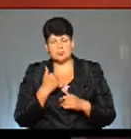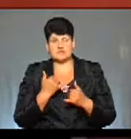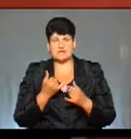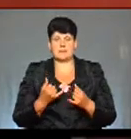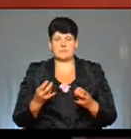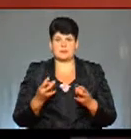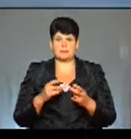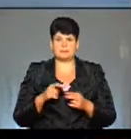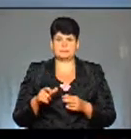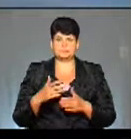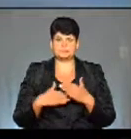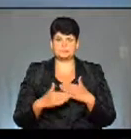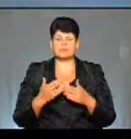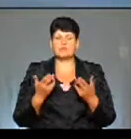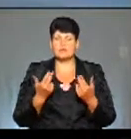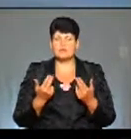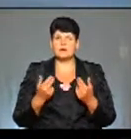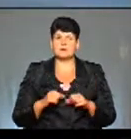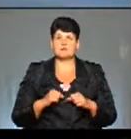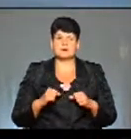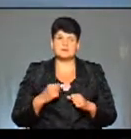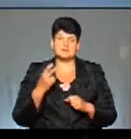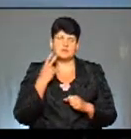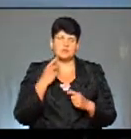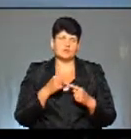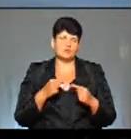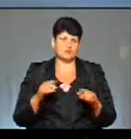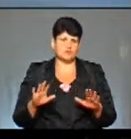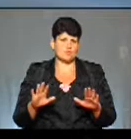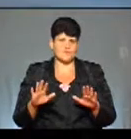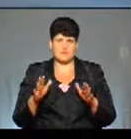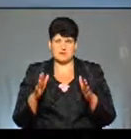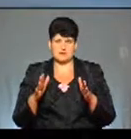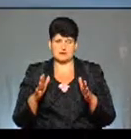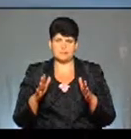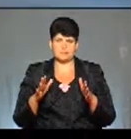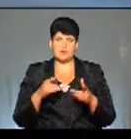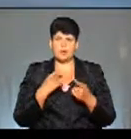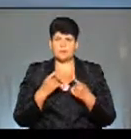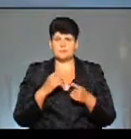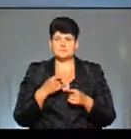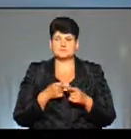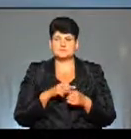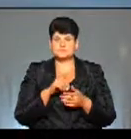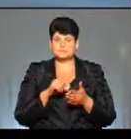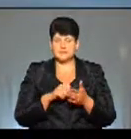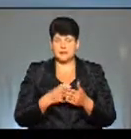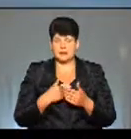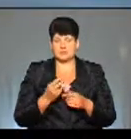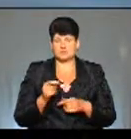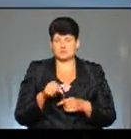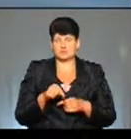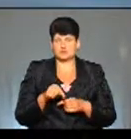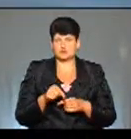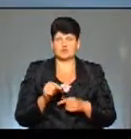з інвалідністю? Звісно, ми намагаємося завжди в будь-якому випадку піднімати це питання. І тому я тут, в принципі,